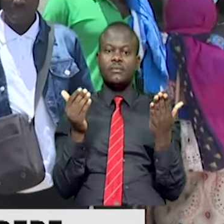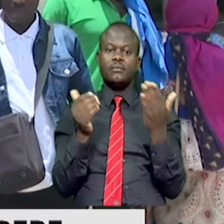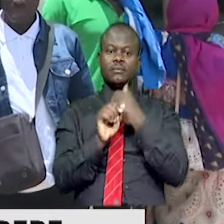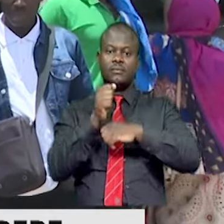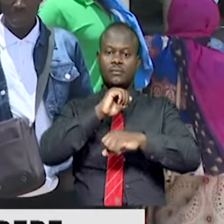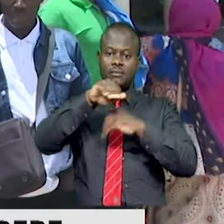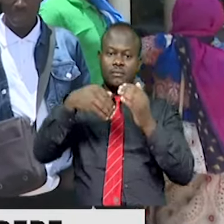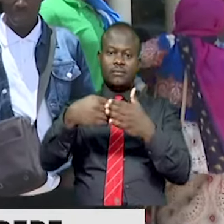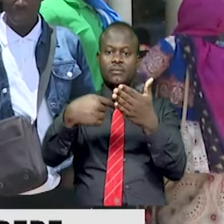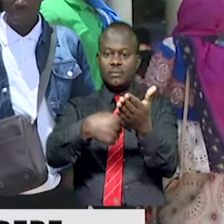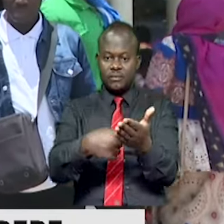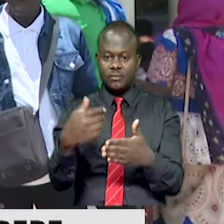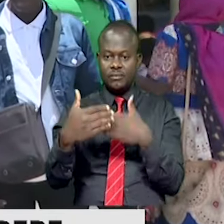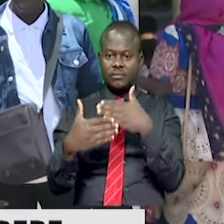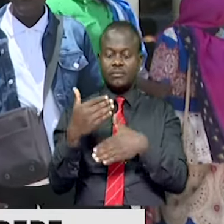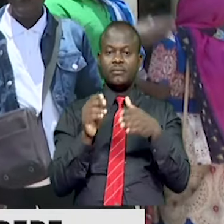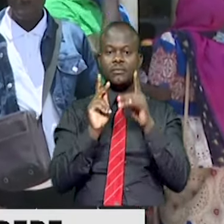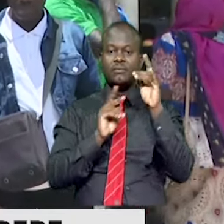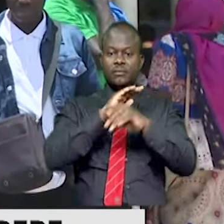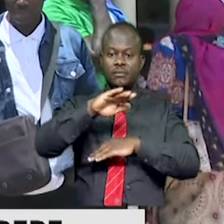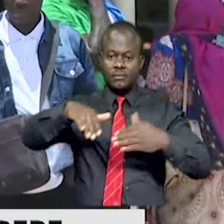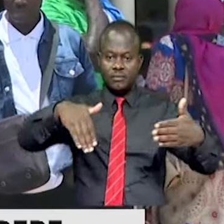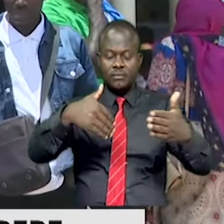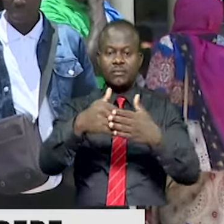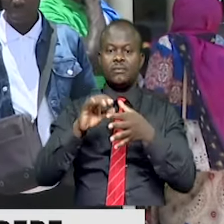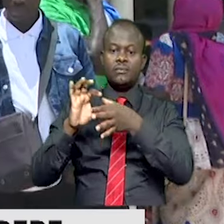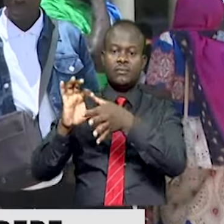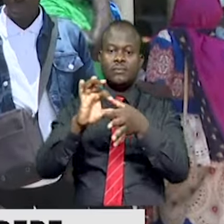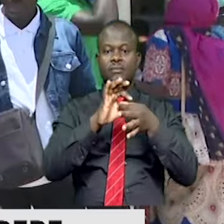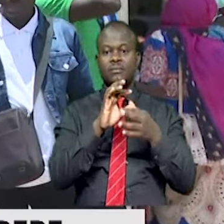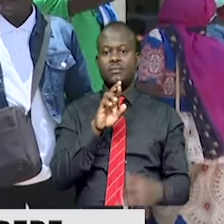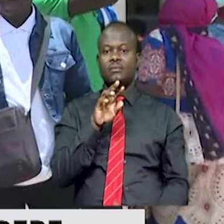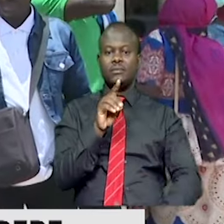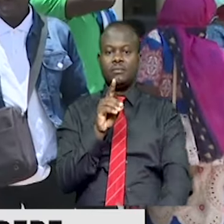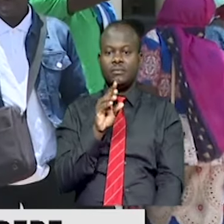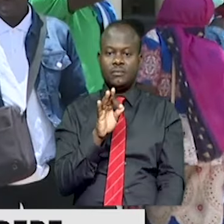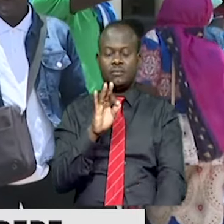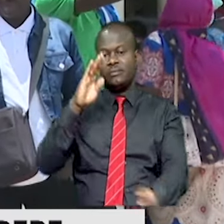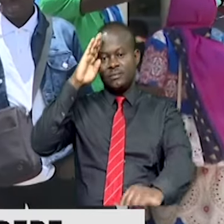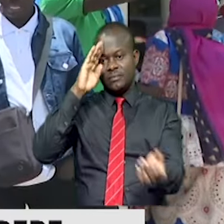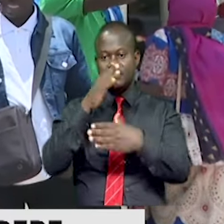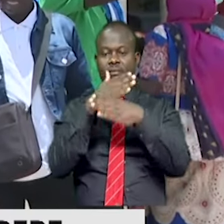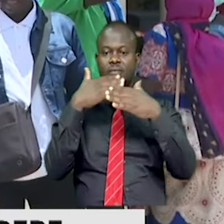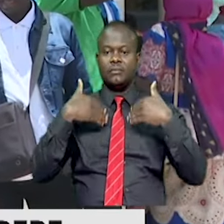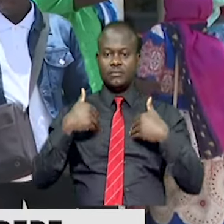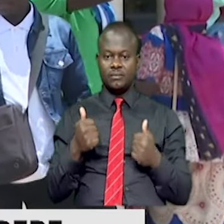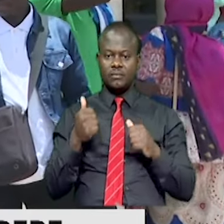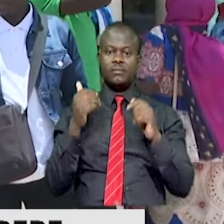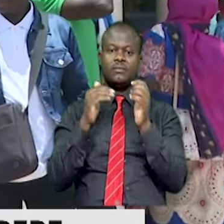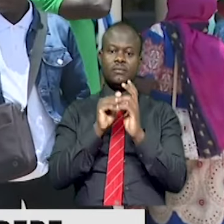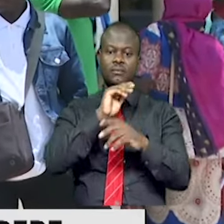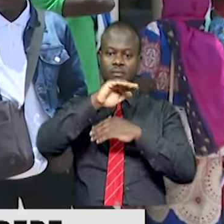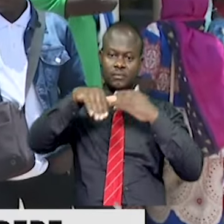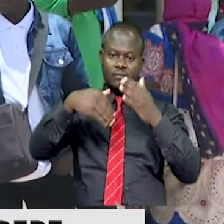ibikorwa by'ubuvuzi byegerezwe abaturage ku bufatanye bwa RDF, polisi ndetse na Minisiteri y'Ubuzima, ba